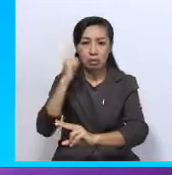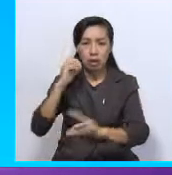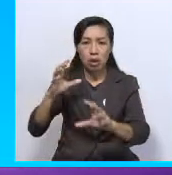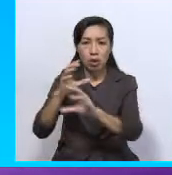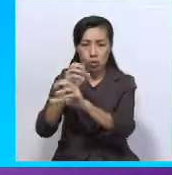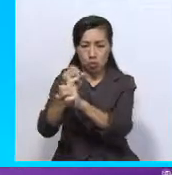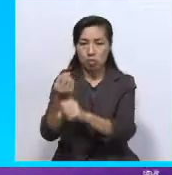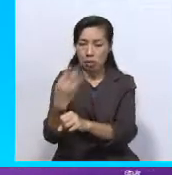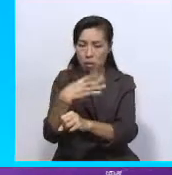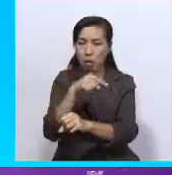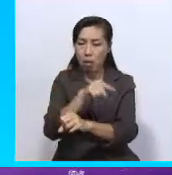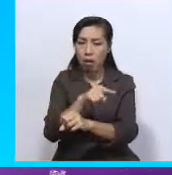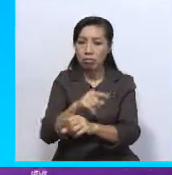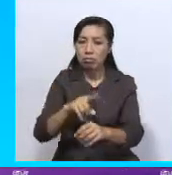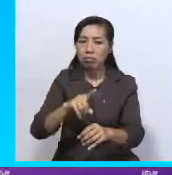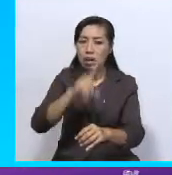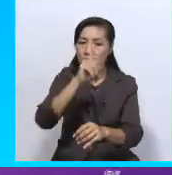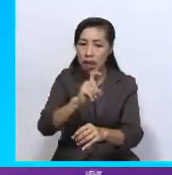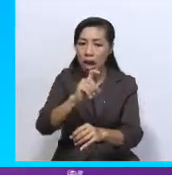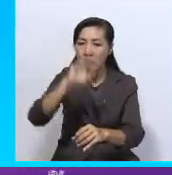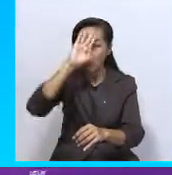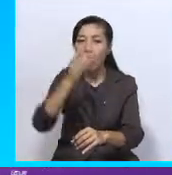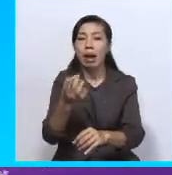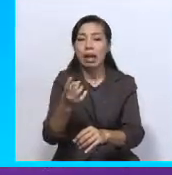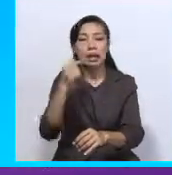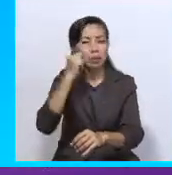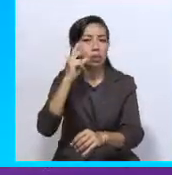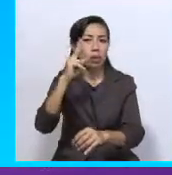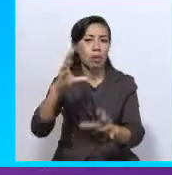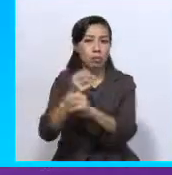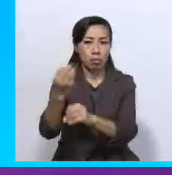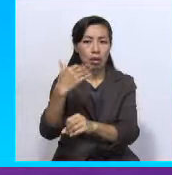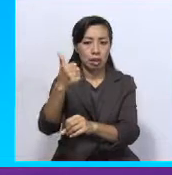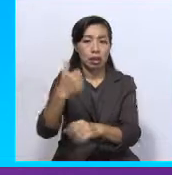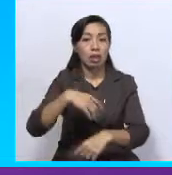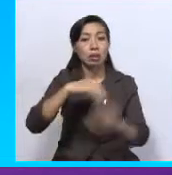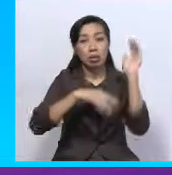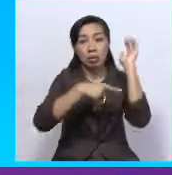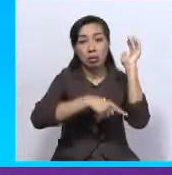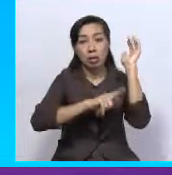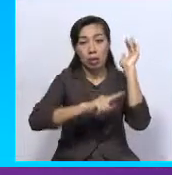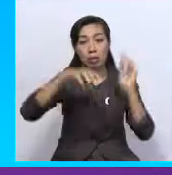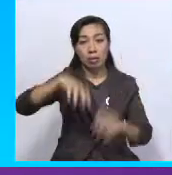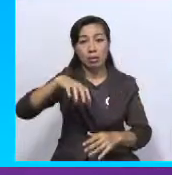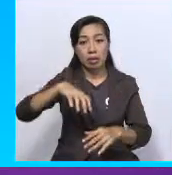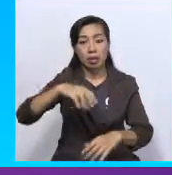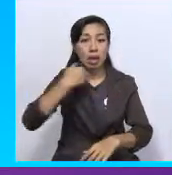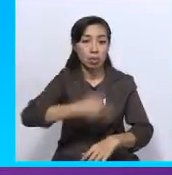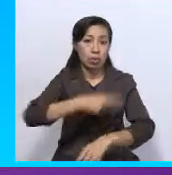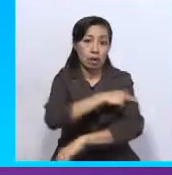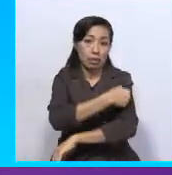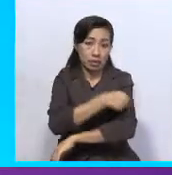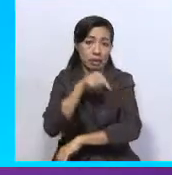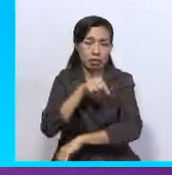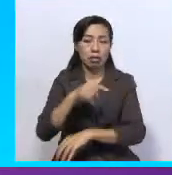ทราบผลการตรวจพิสูจน์ภายใน2วันค่ะซึ่งขณะนี้สำนักงานสาธารณสุขจังหวัดพัทลุงก็ได้จัดส่งแพทย์และเ